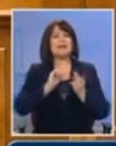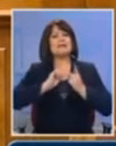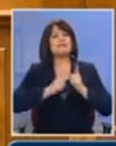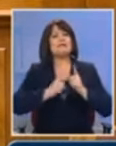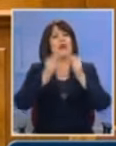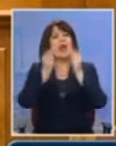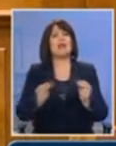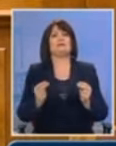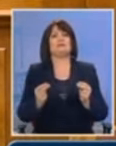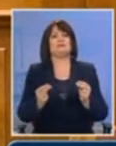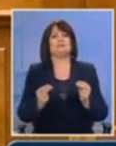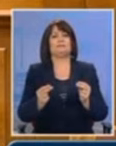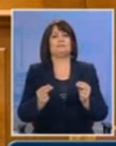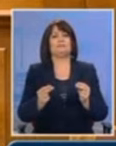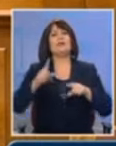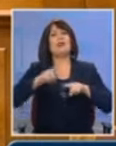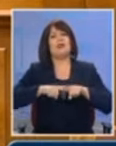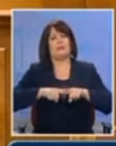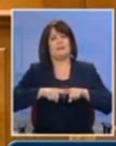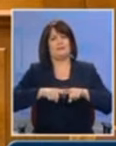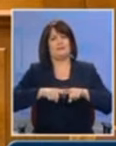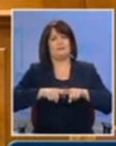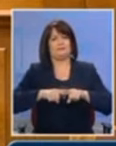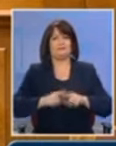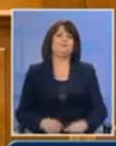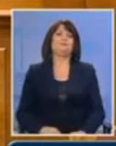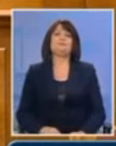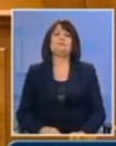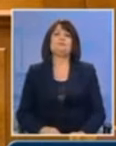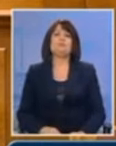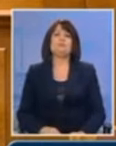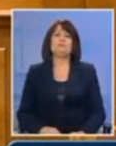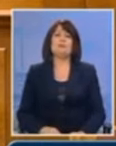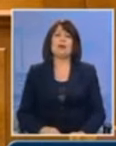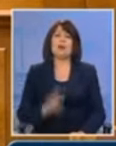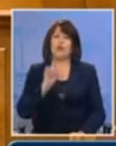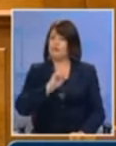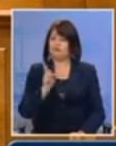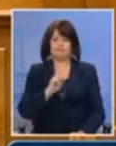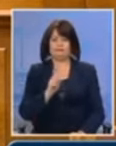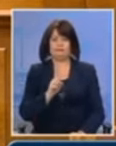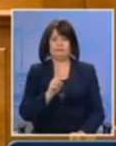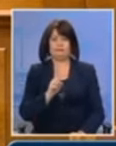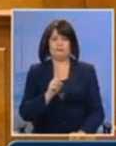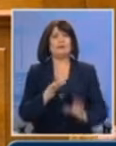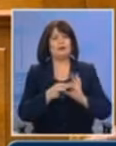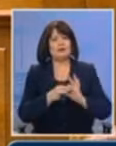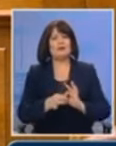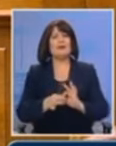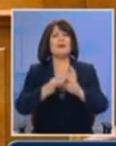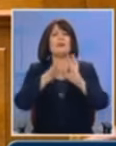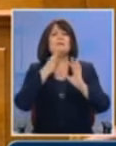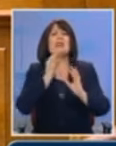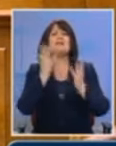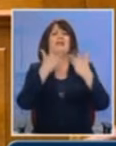συμφωνία λύση για την Ελλάδα. Ότι δεν θα συνεχιστεί δηλαδή το θέατρο σκιών